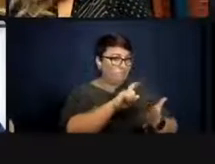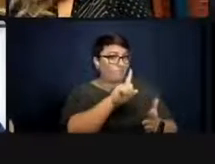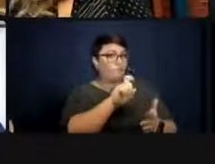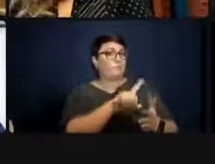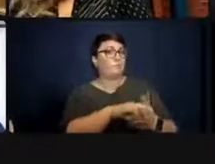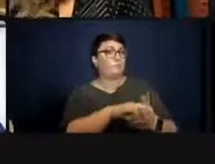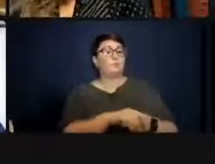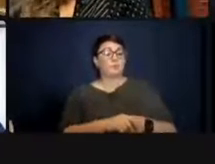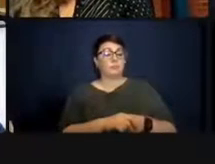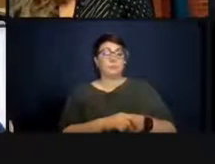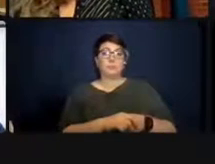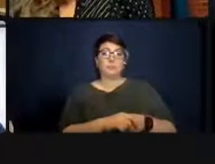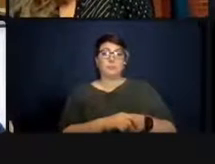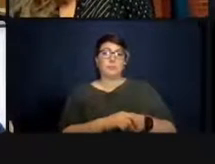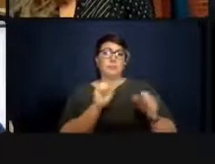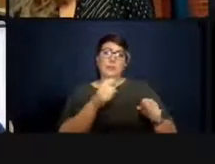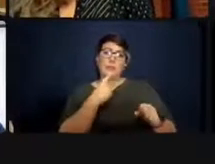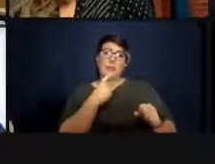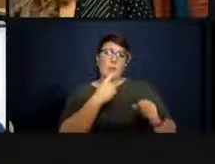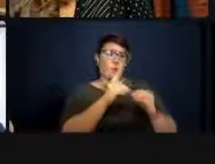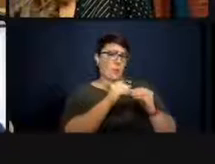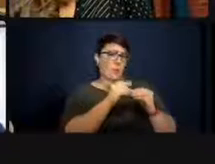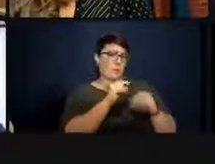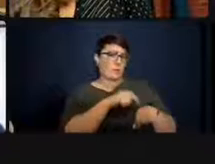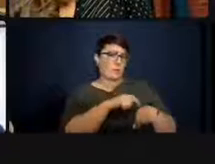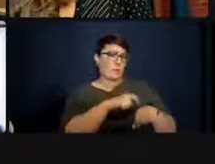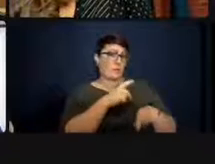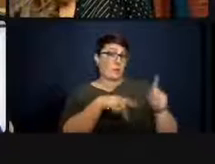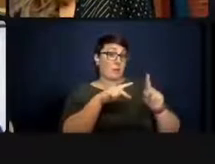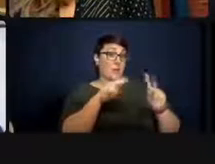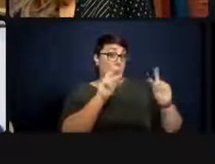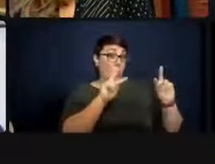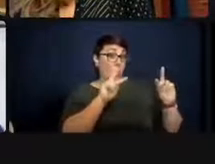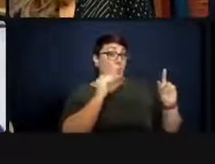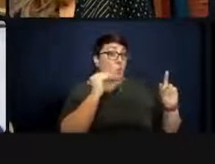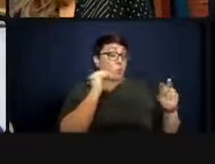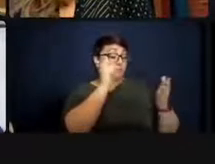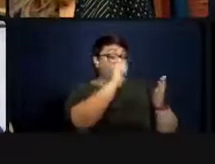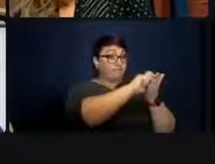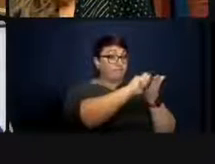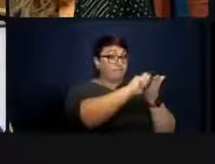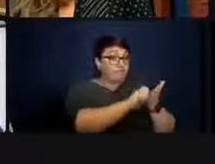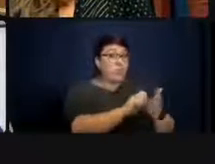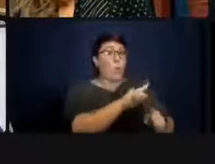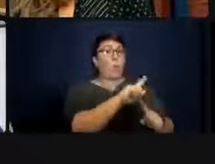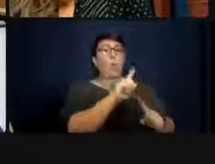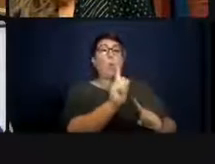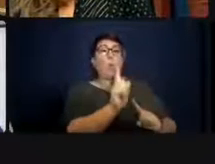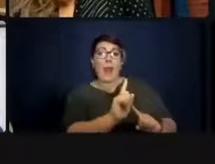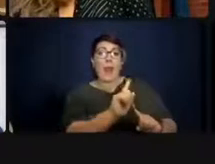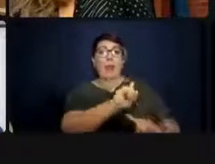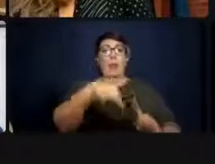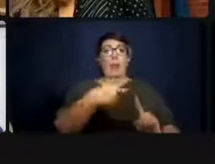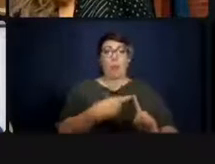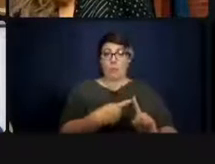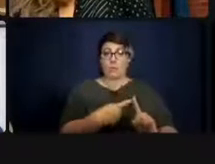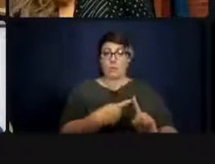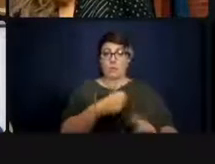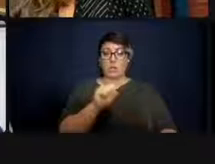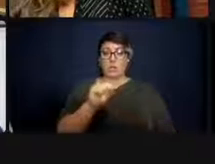عروضكم. هل يمكنكم أن تقولوا مرة أخرى للأشخاص الذين يشاهدون أين